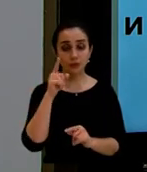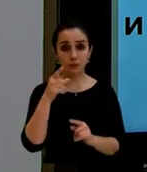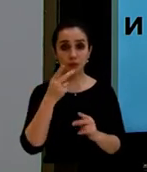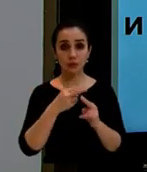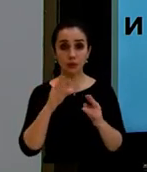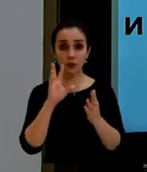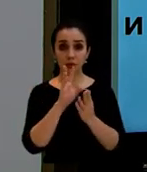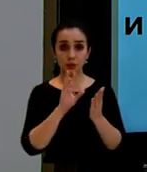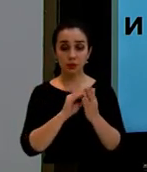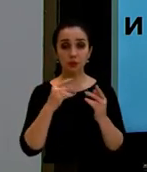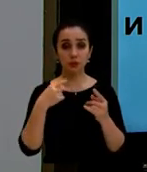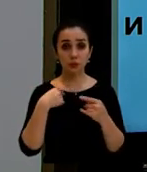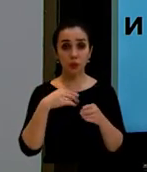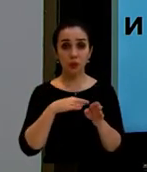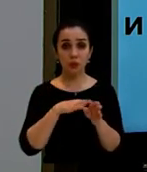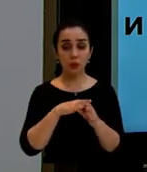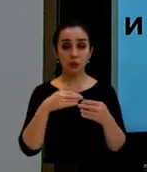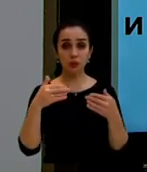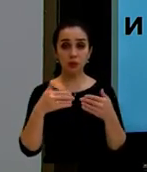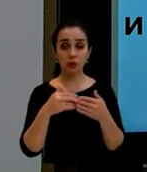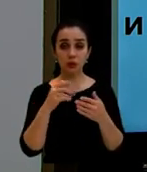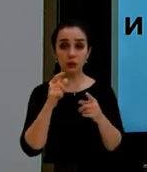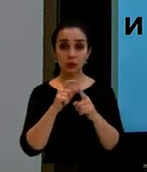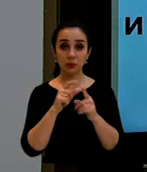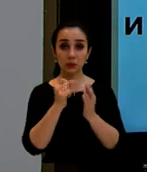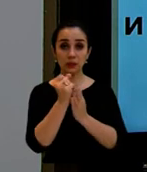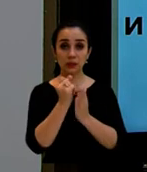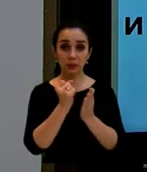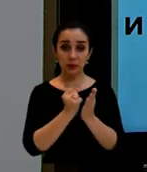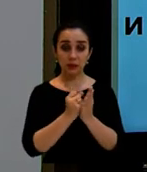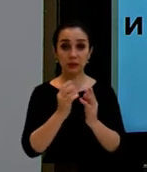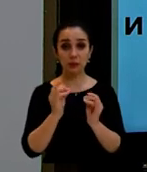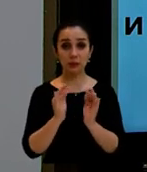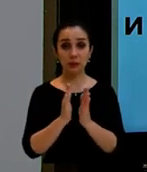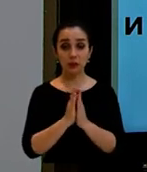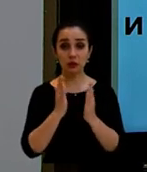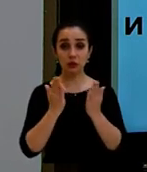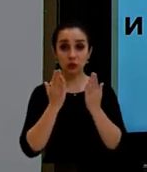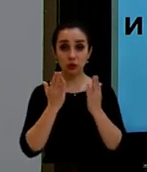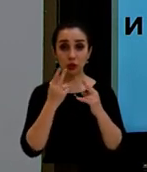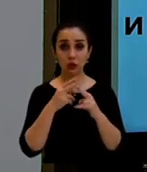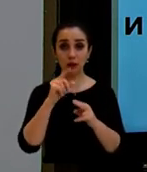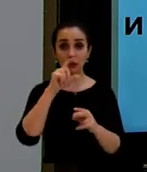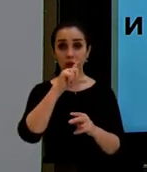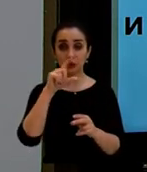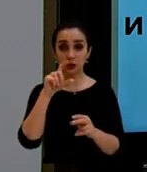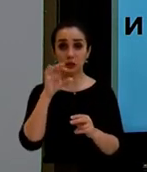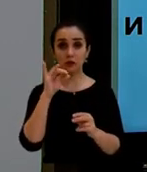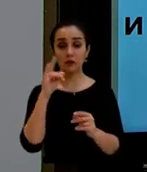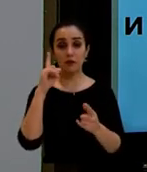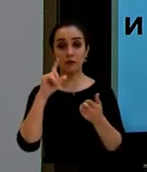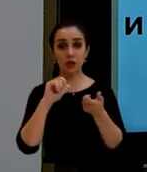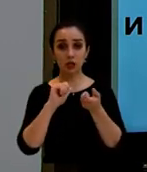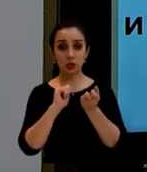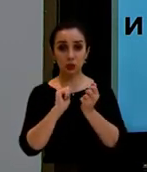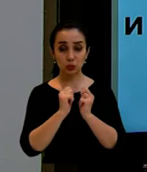новые слова, мы пополним наш словарный запас. Пожалуйста, читаем прям вот эти строчки.